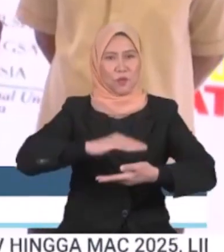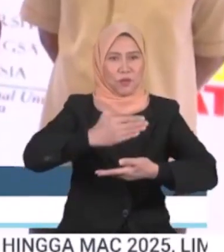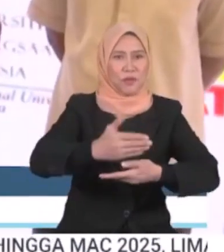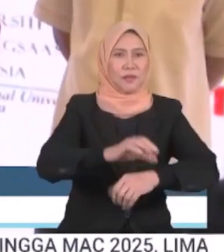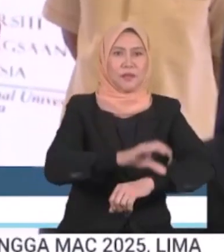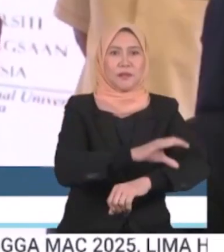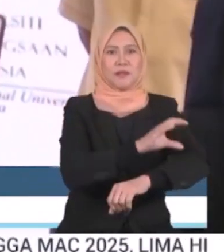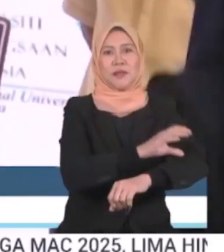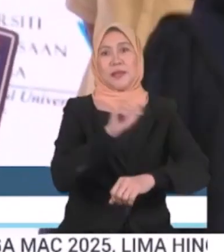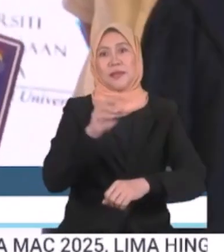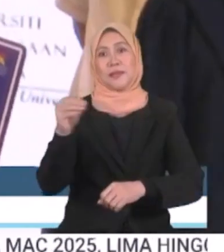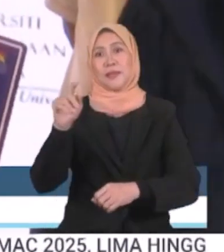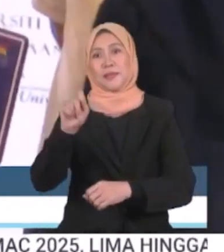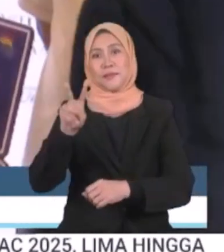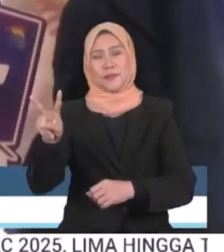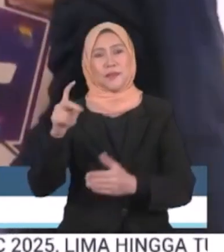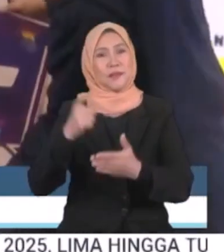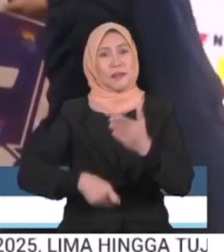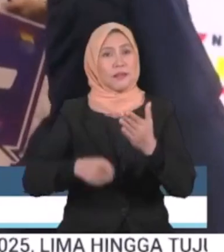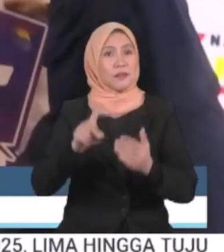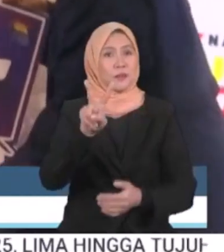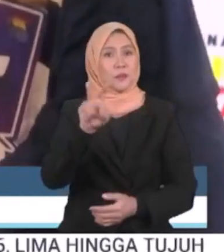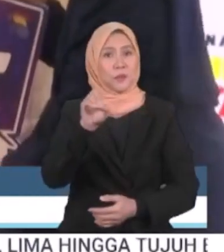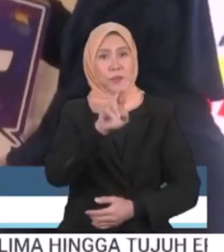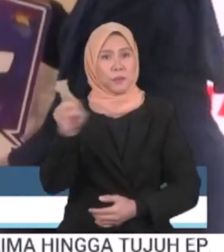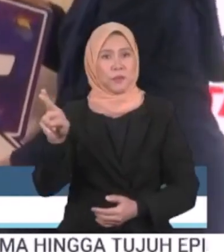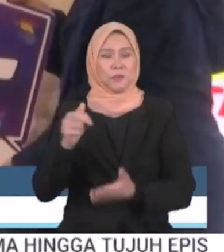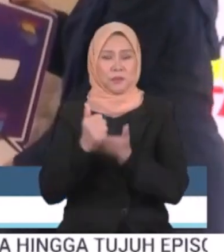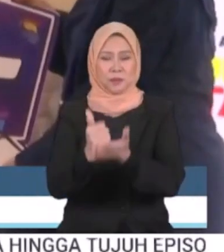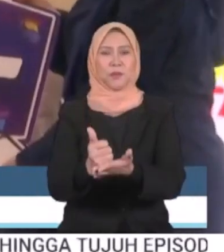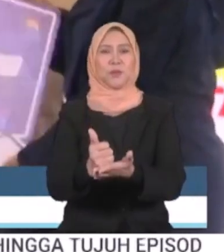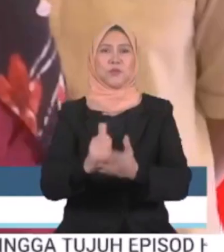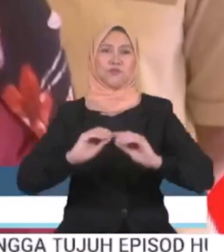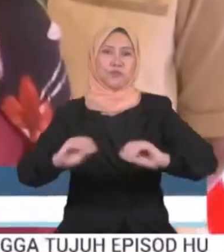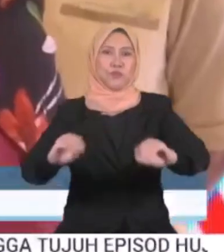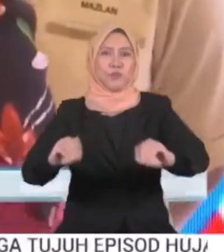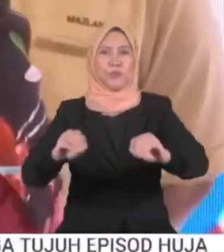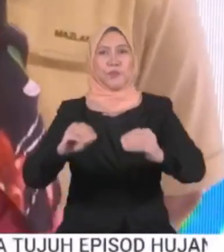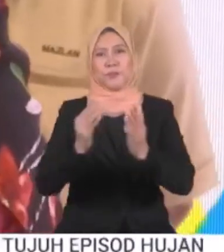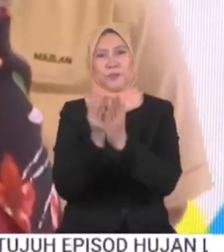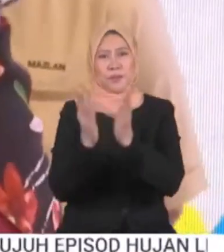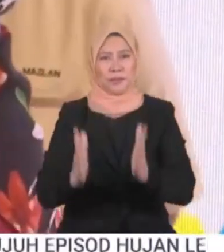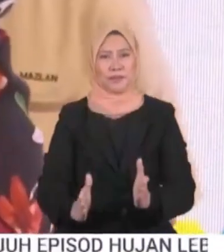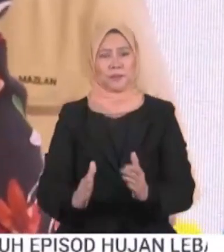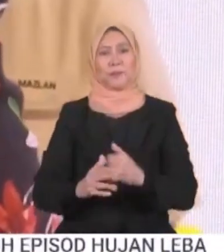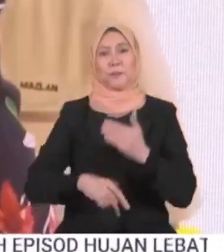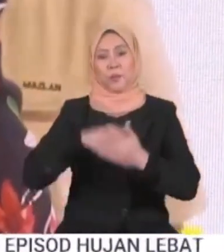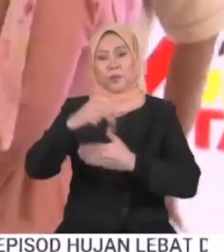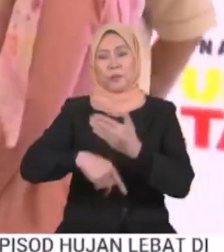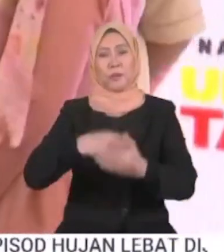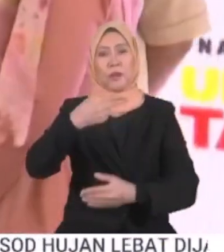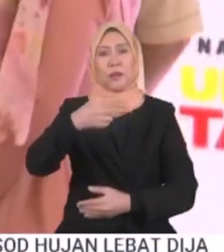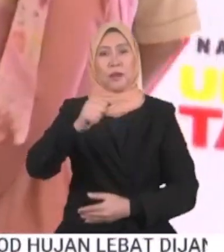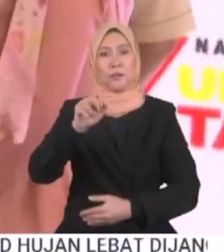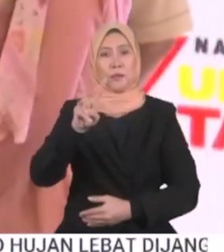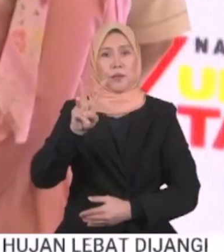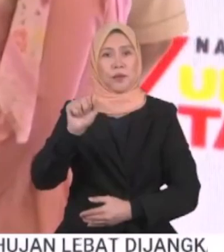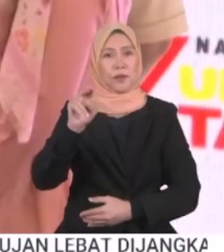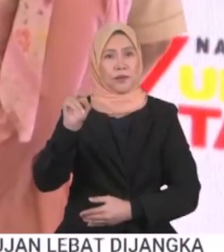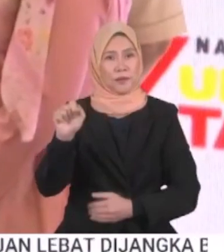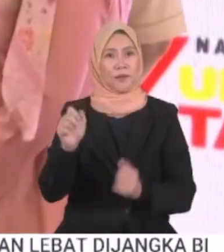dan televisyen bernilai r20,000 untuk membantu pembelajaran pelajar program jelajah hawana bersama siswa ini